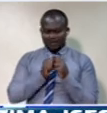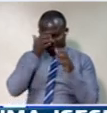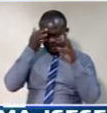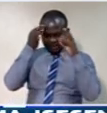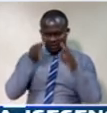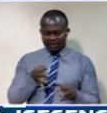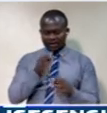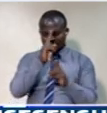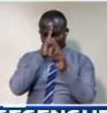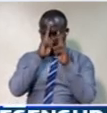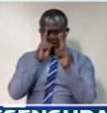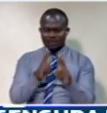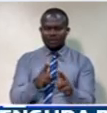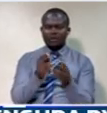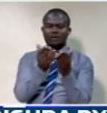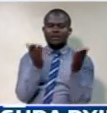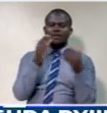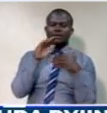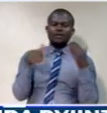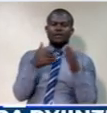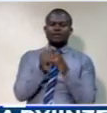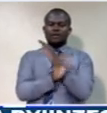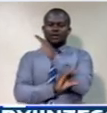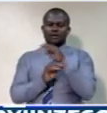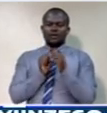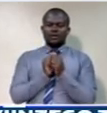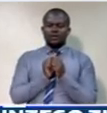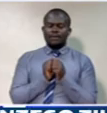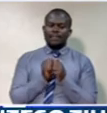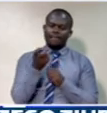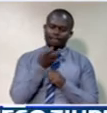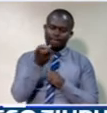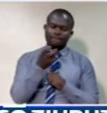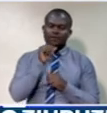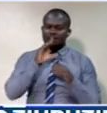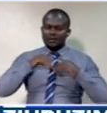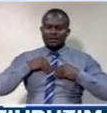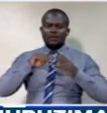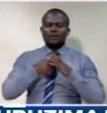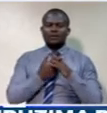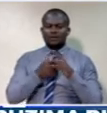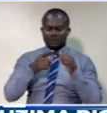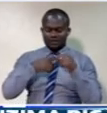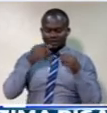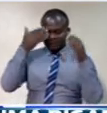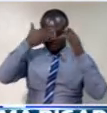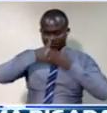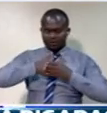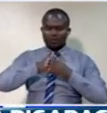Ingamba zizubahirizwa ahasigaye hose mu gihugu. Ingendo zirabujijwe guhera saa 12 za nimugoroba